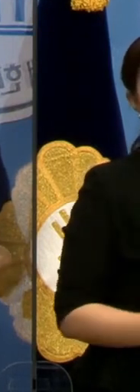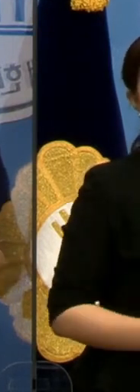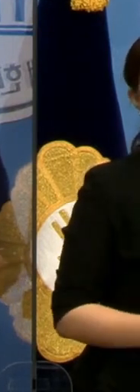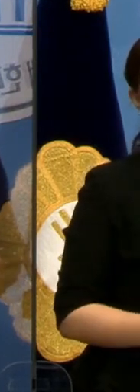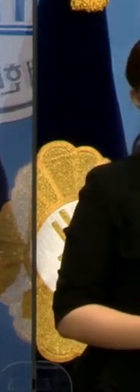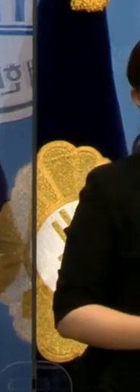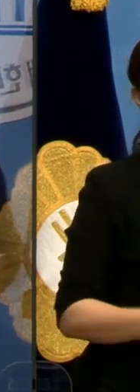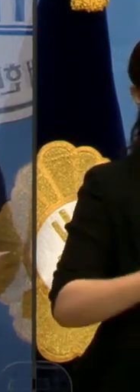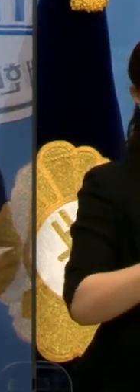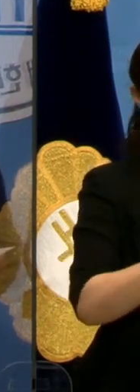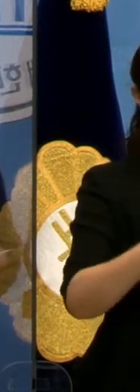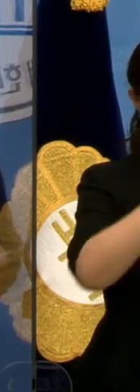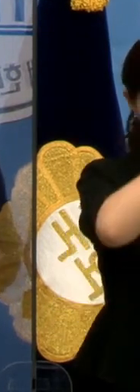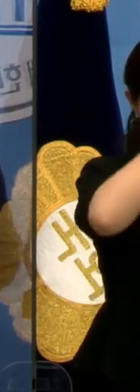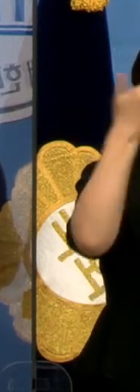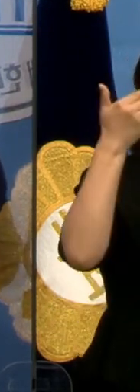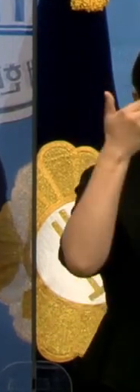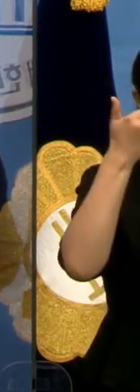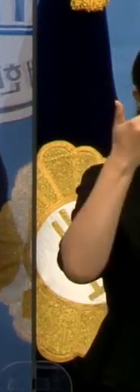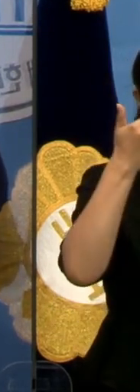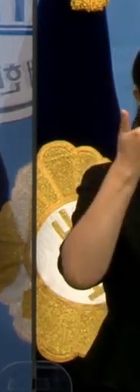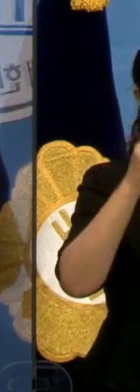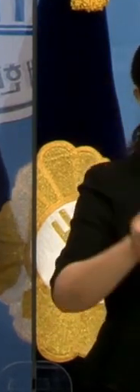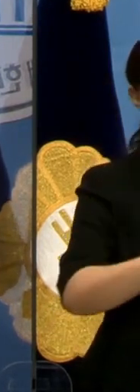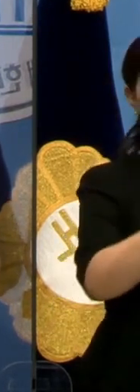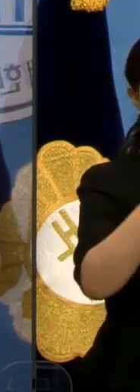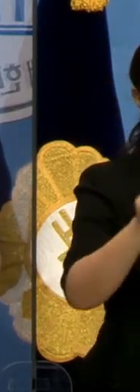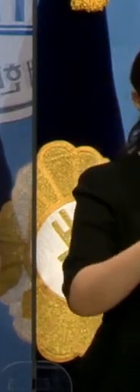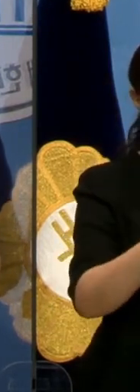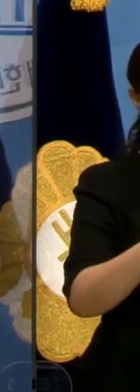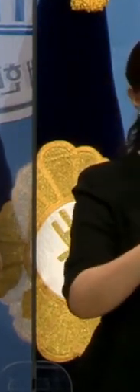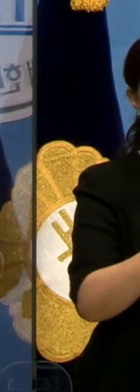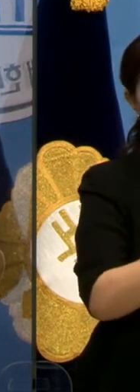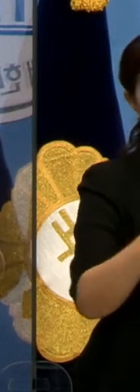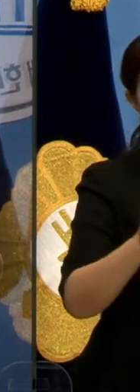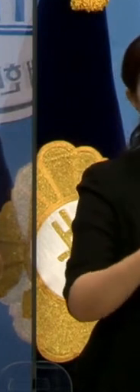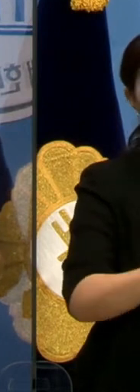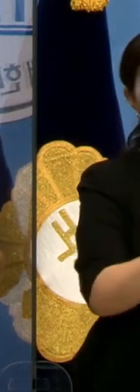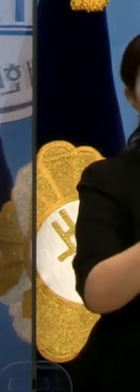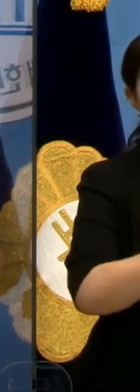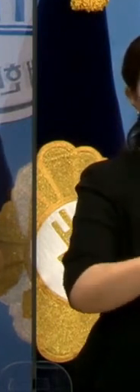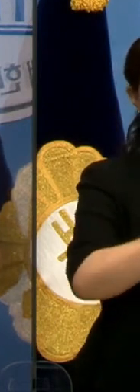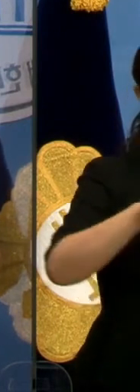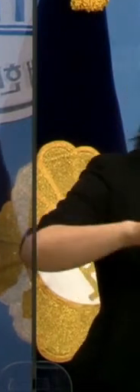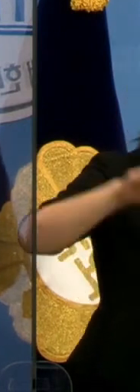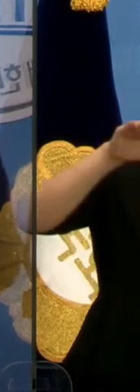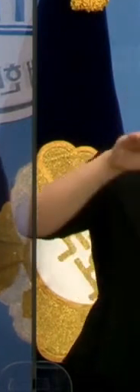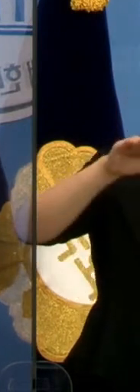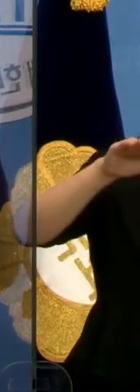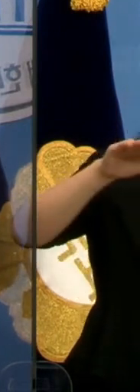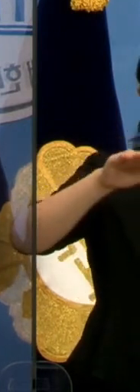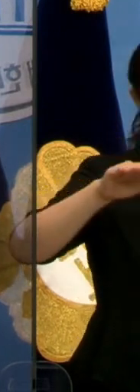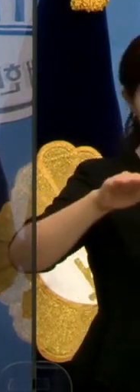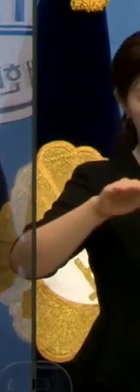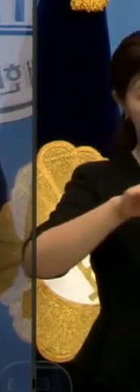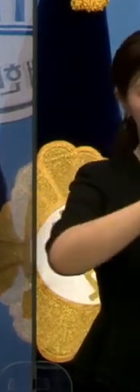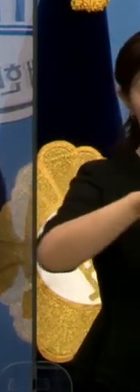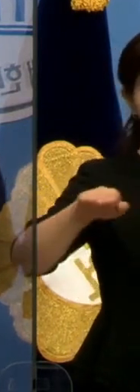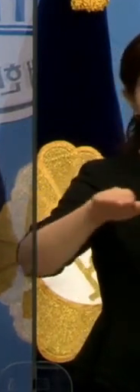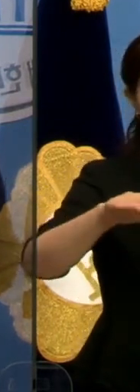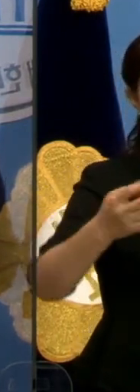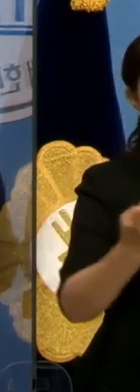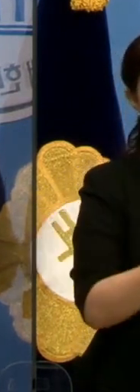구조적 병리에서 하루빨리 벗어나야 합니다. 앞으로 자산 불평등 해법을 순차적으로